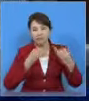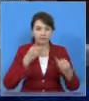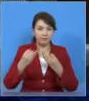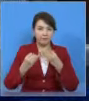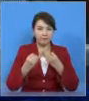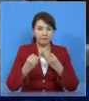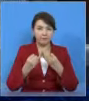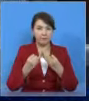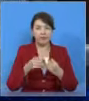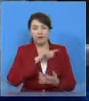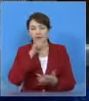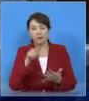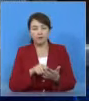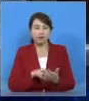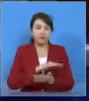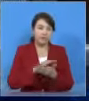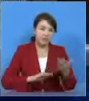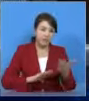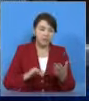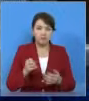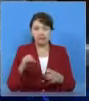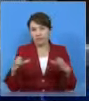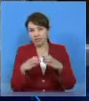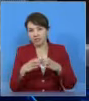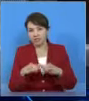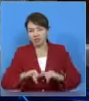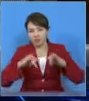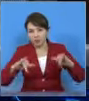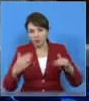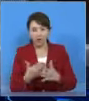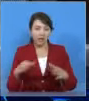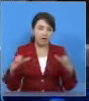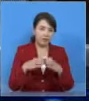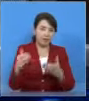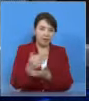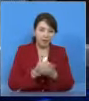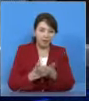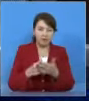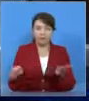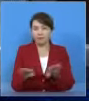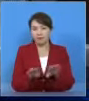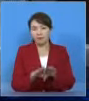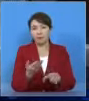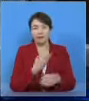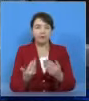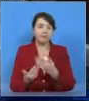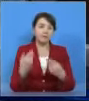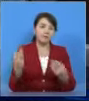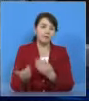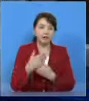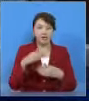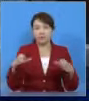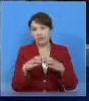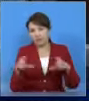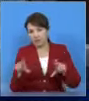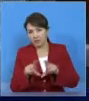обсуждать такие вопросы, как написание проектов, организационное развитие, построение команды. Также мы посетим ряд